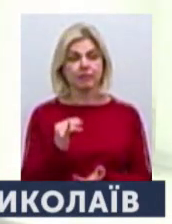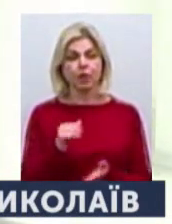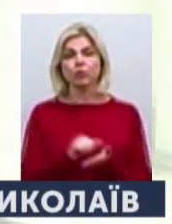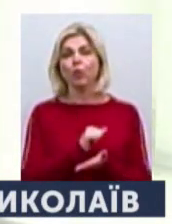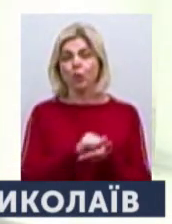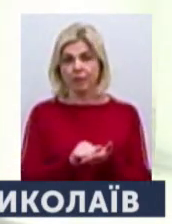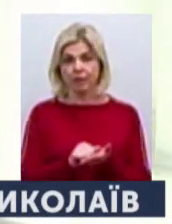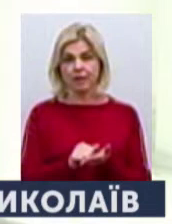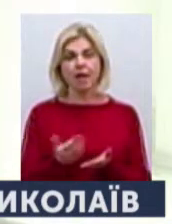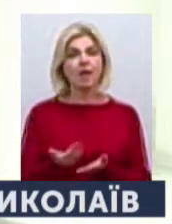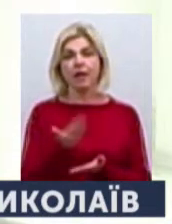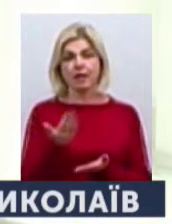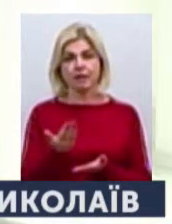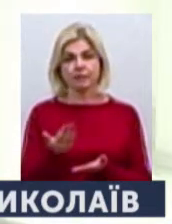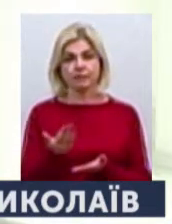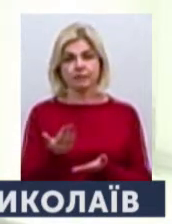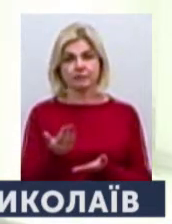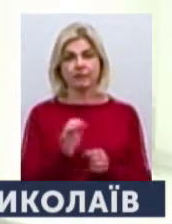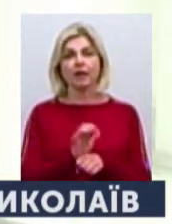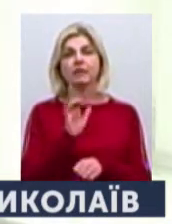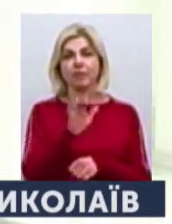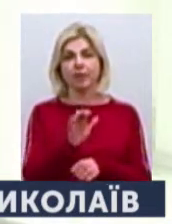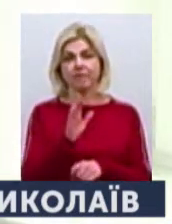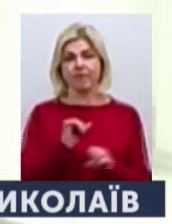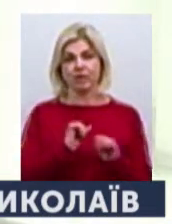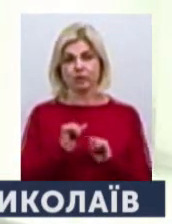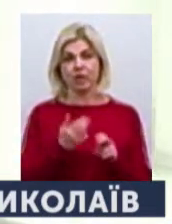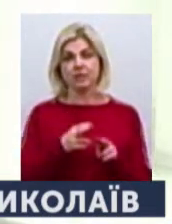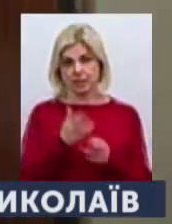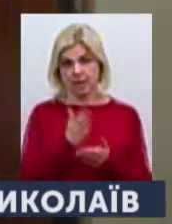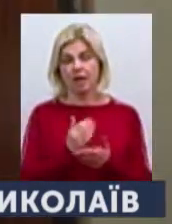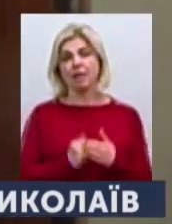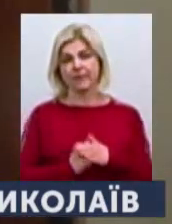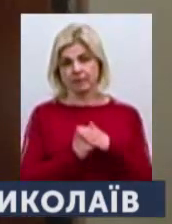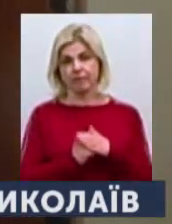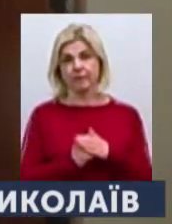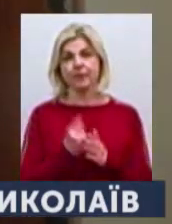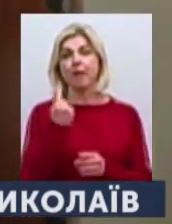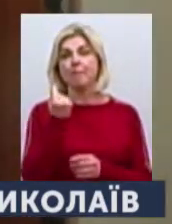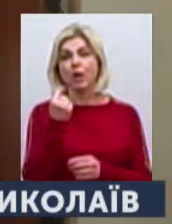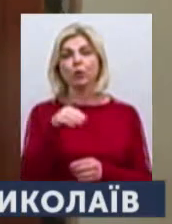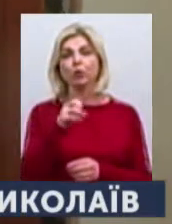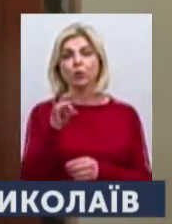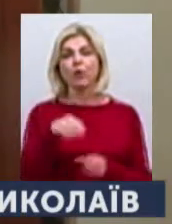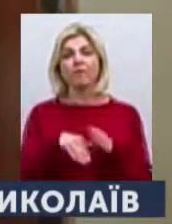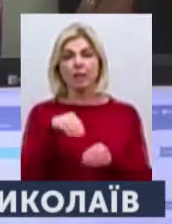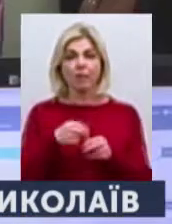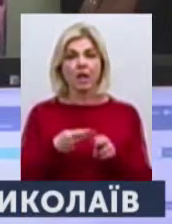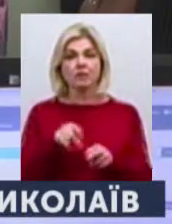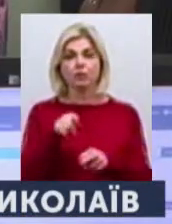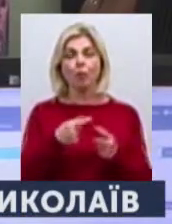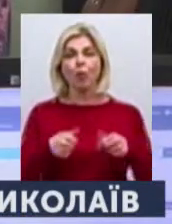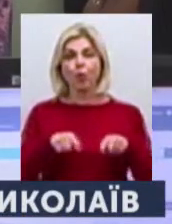документи, яким він направляється у відрядження, ну це є підставою. В першому турі виборів на цьому окрузі